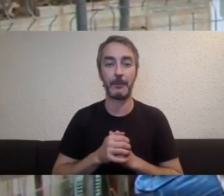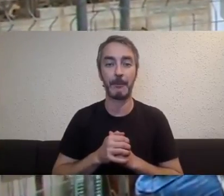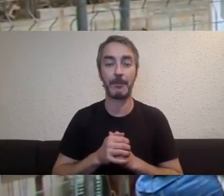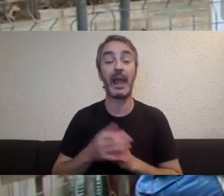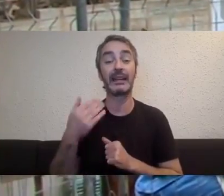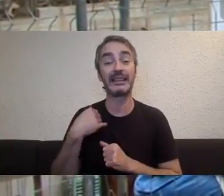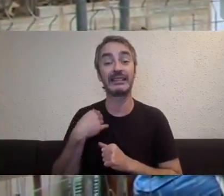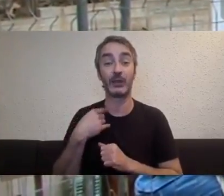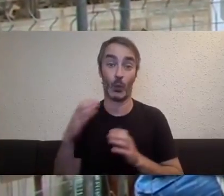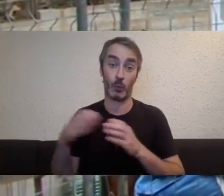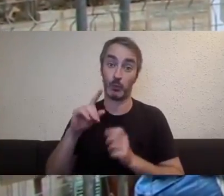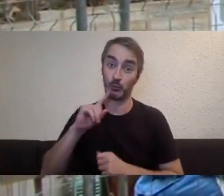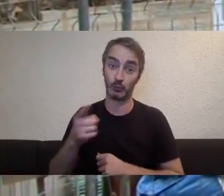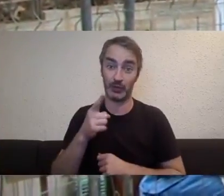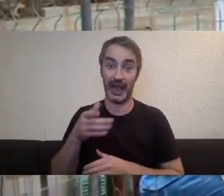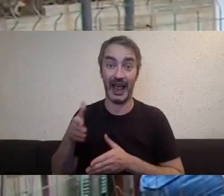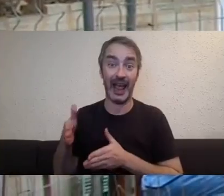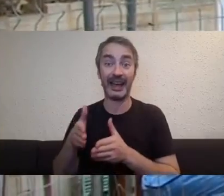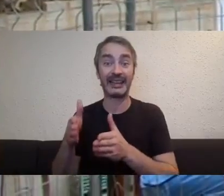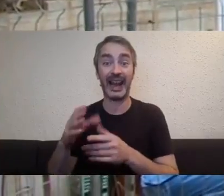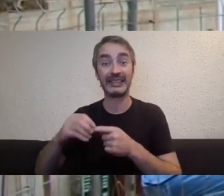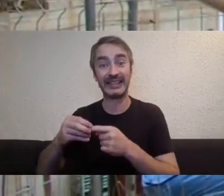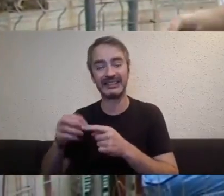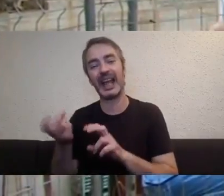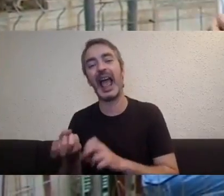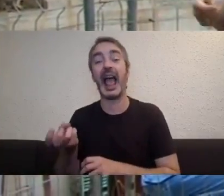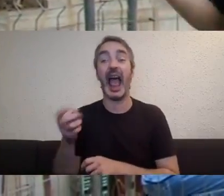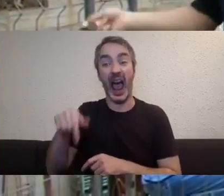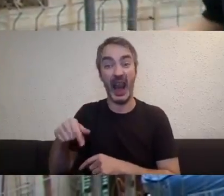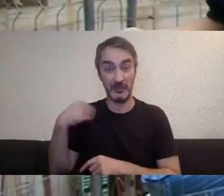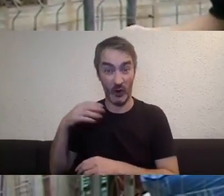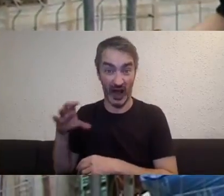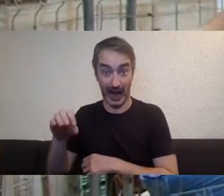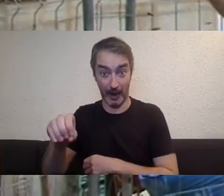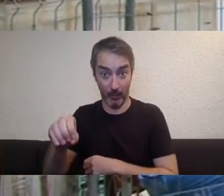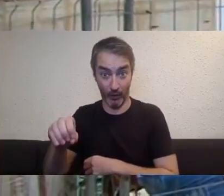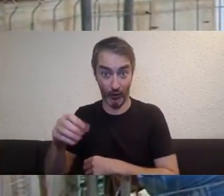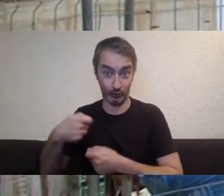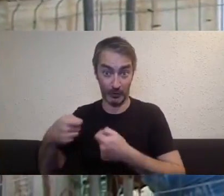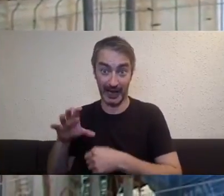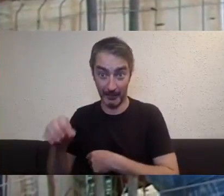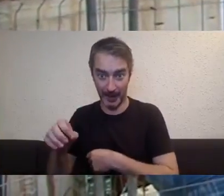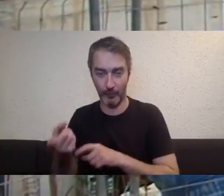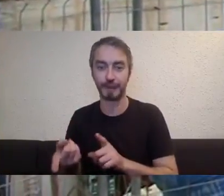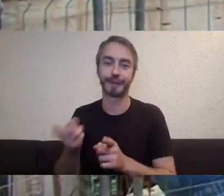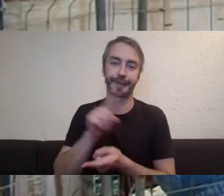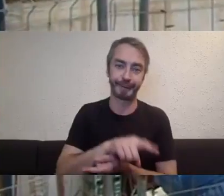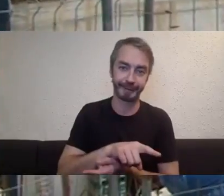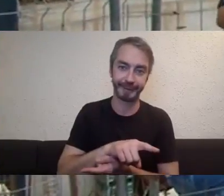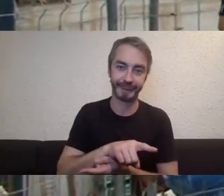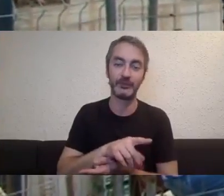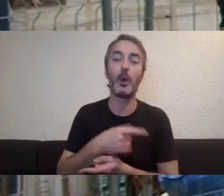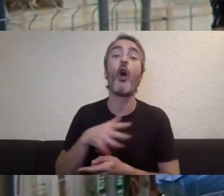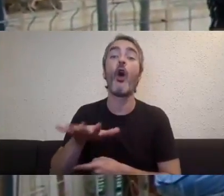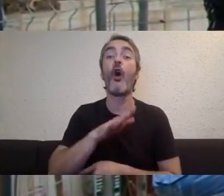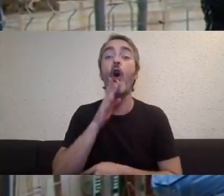L'Orfeó que estava a carretera de Sants, que ara el van permutar per fer un Capravo, no? I a canvi d'això doncs, van assegurar que es